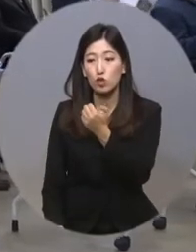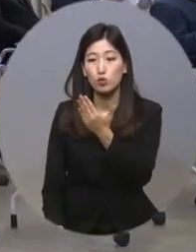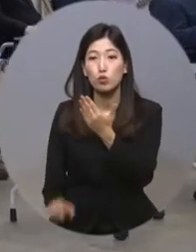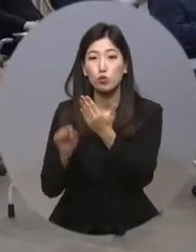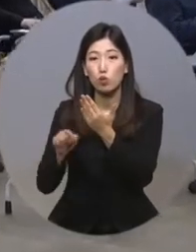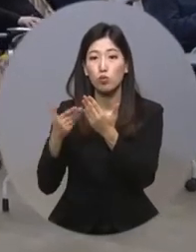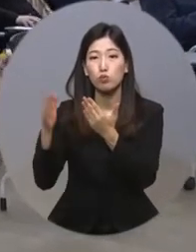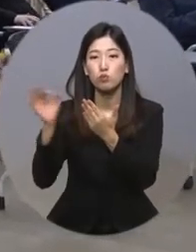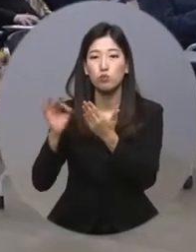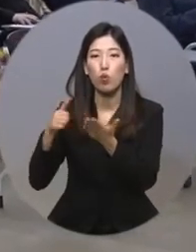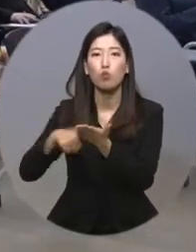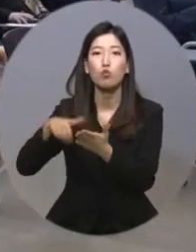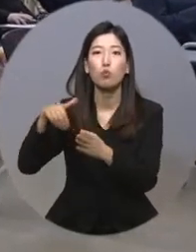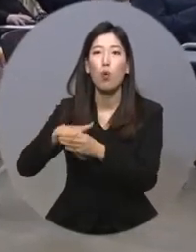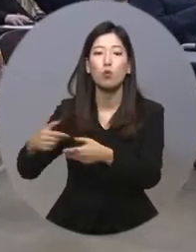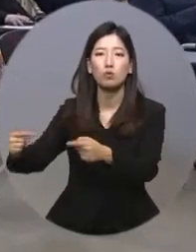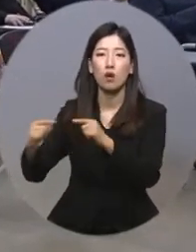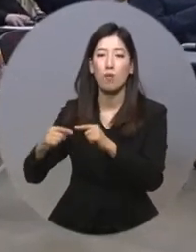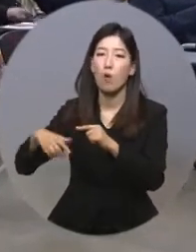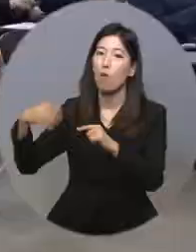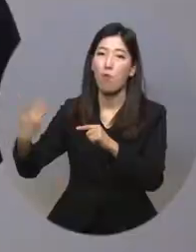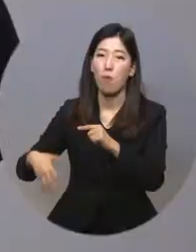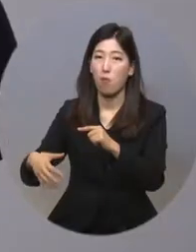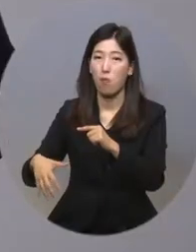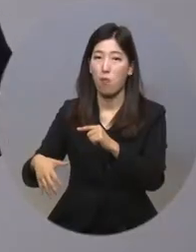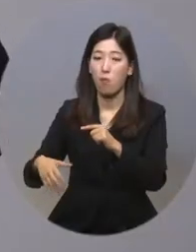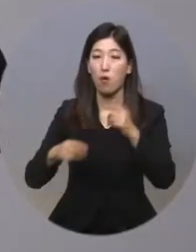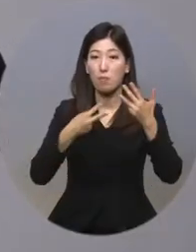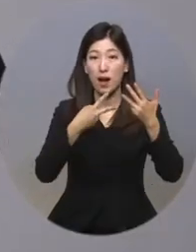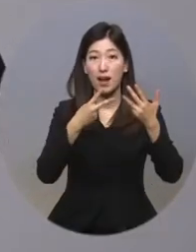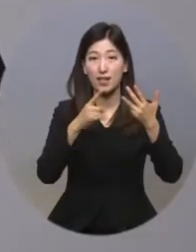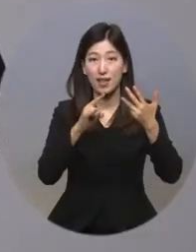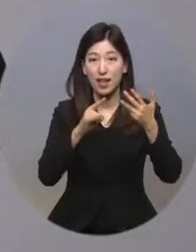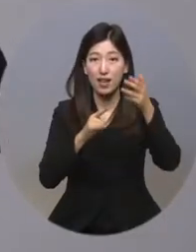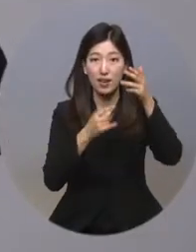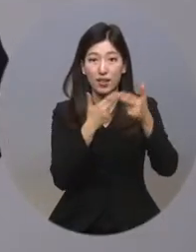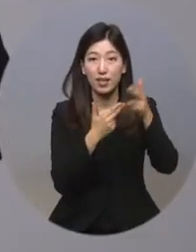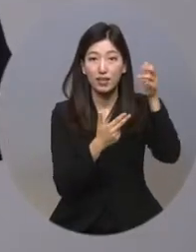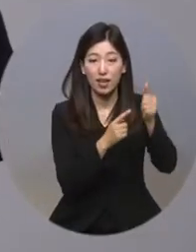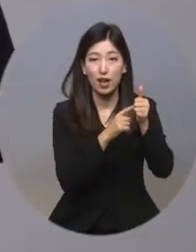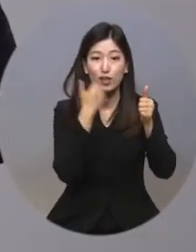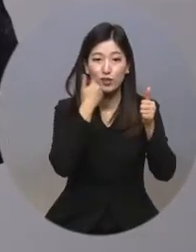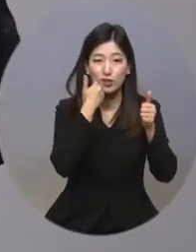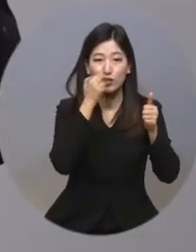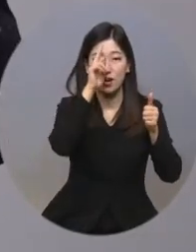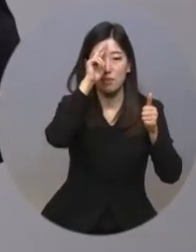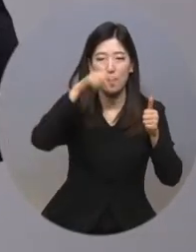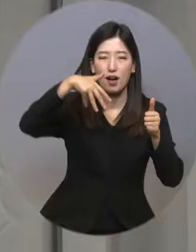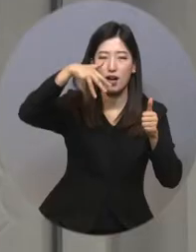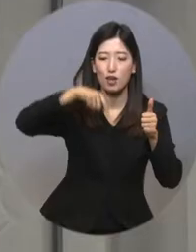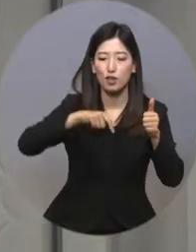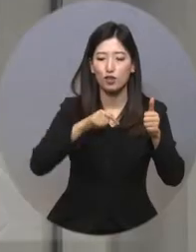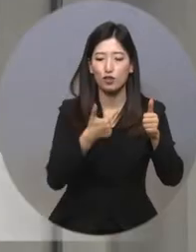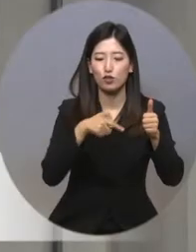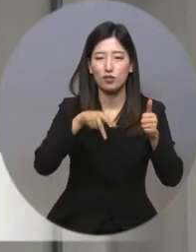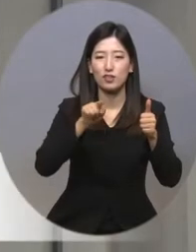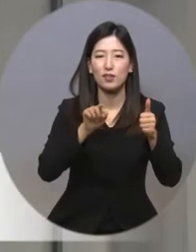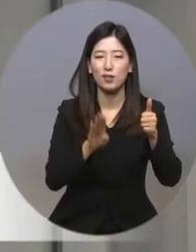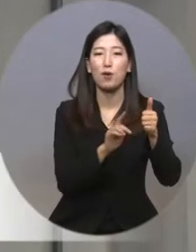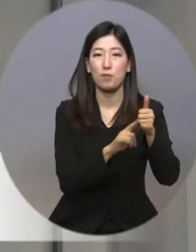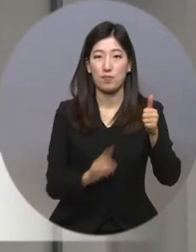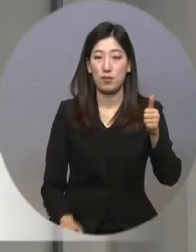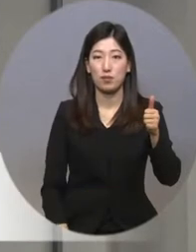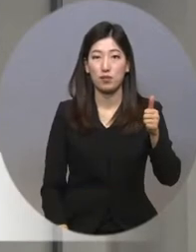99.9%의 투표율을 보이며 8대 회장으로 박춘섭 미랄복지재단 대표를 선택했습니다. 신임 회장이